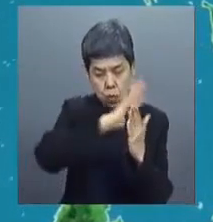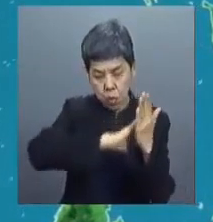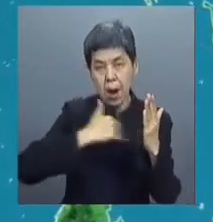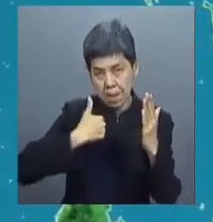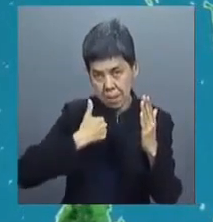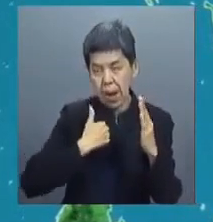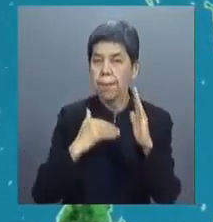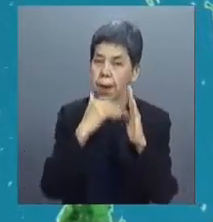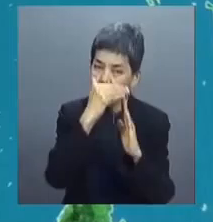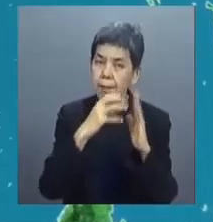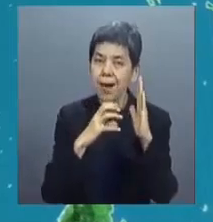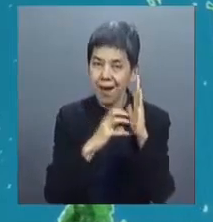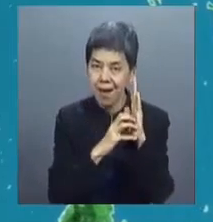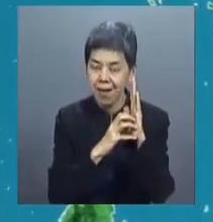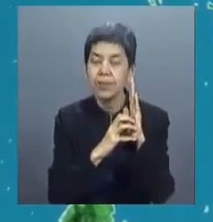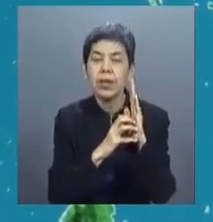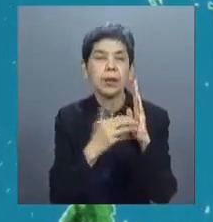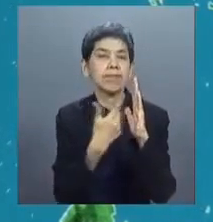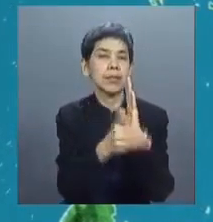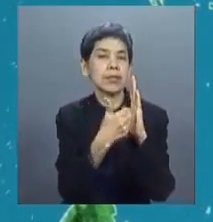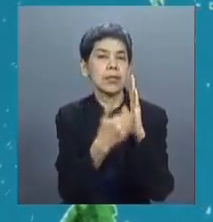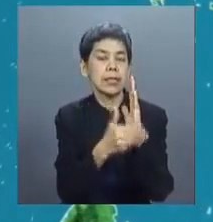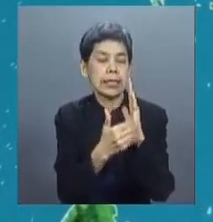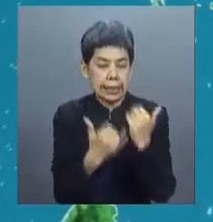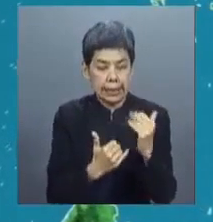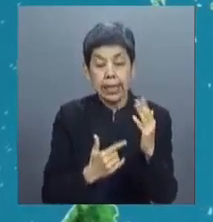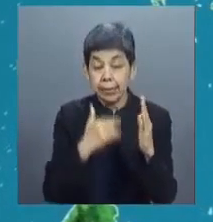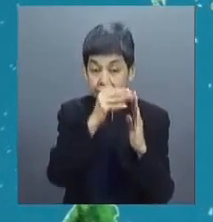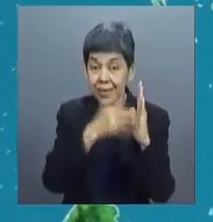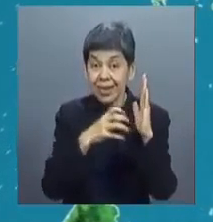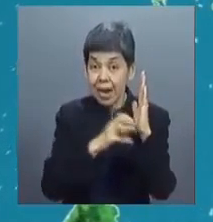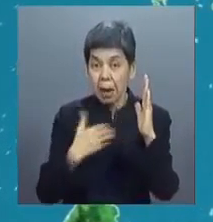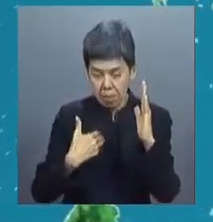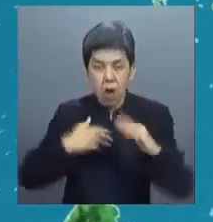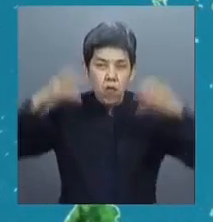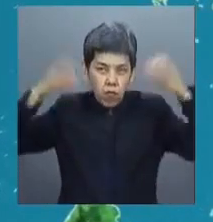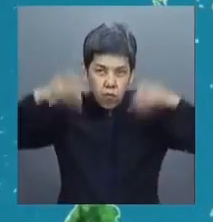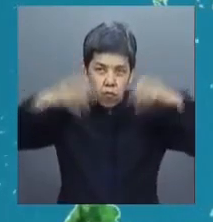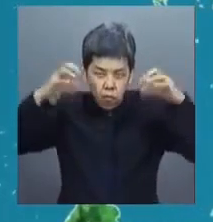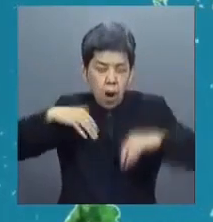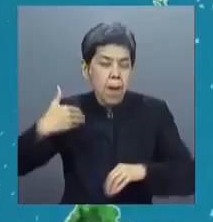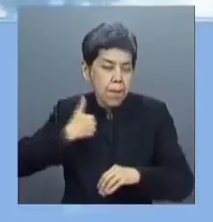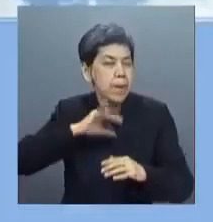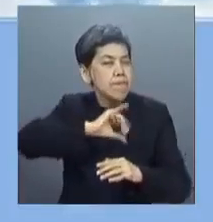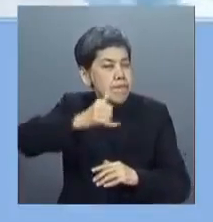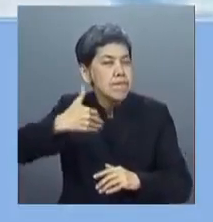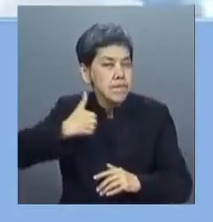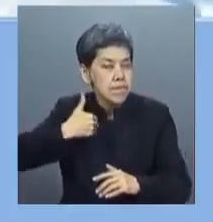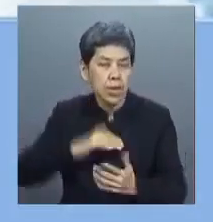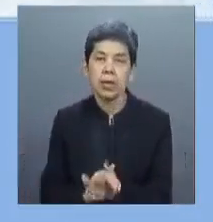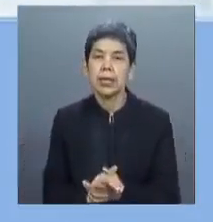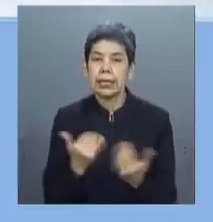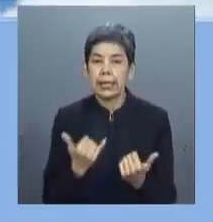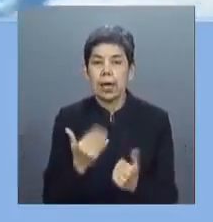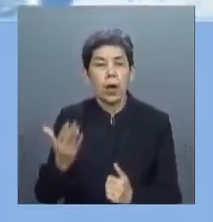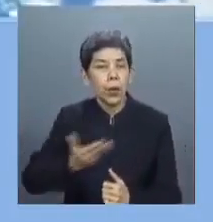บริเวณภาคเหนือภาคกลางตอนบนและภาคอีสานทำให้ในบริเวณดังกล่าวทั้งหมดนั้นจะมีฝนฟ้าคะนองเกิดขึ้นในบางพื้นที่และส่งผลให้